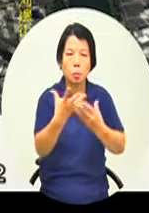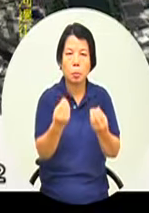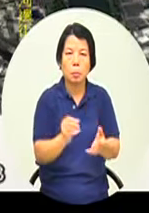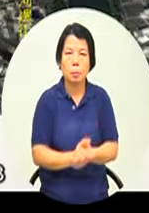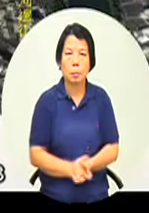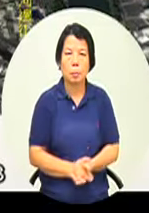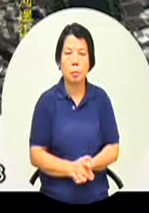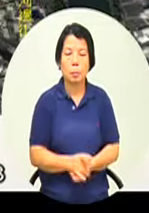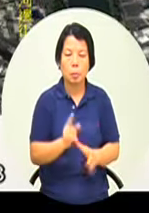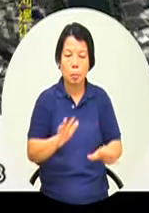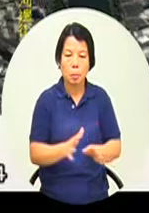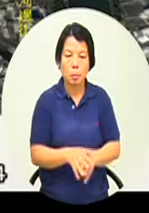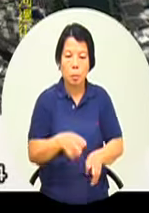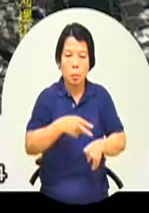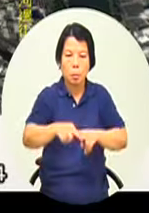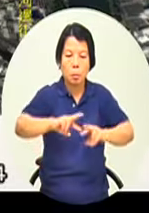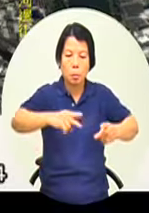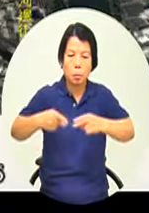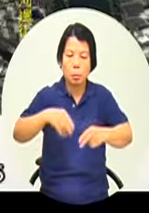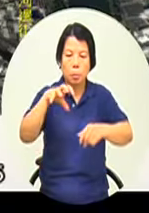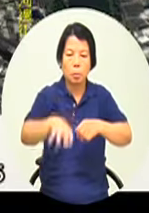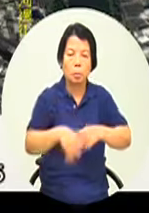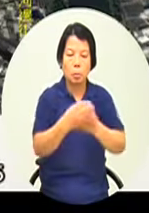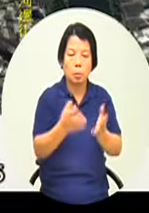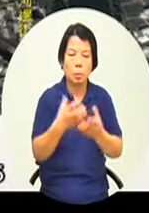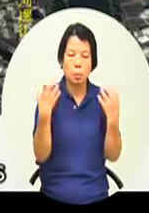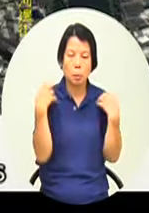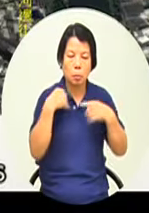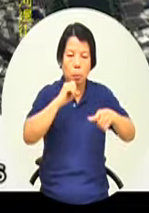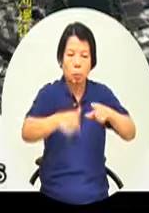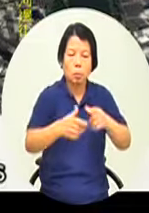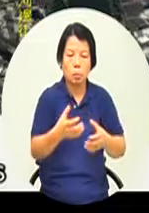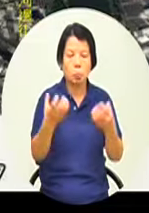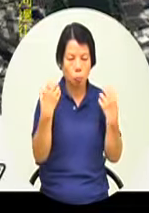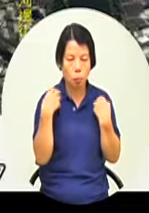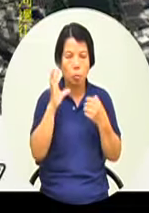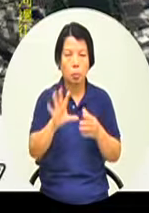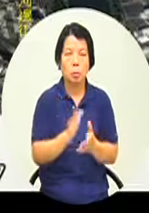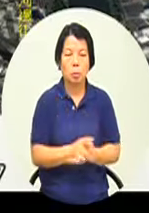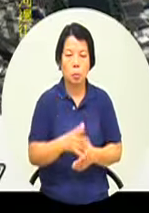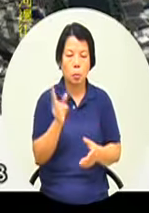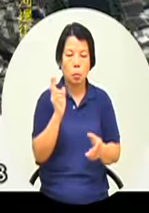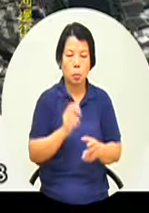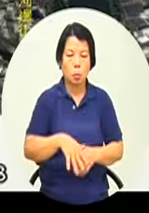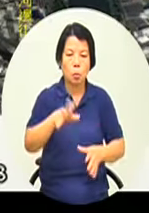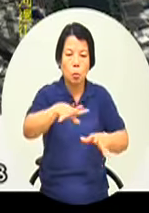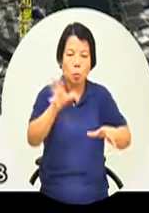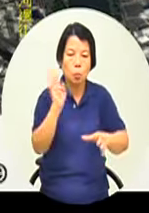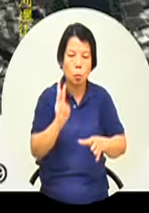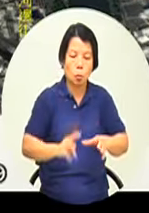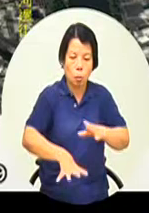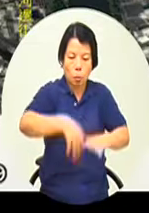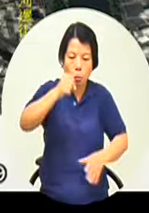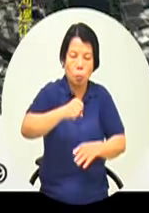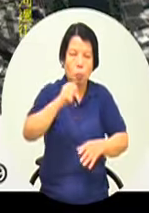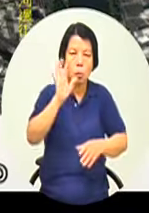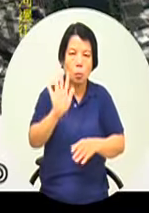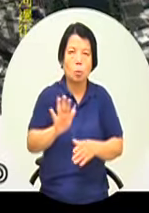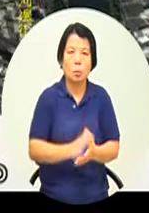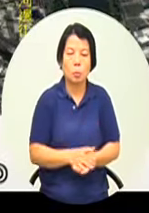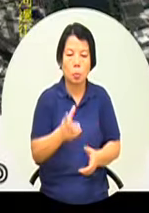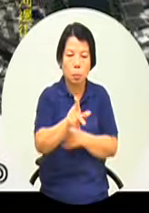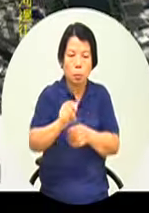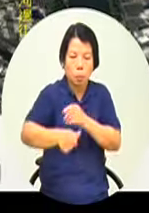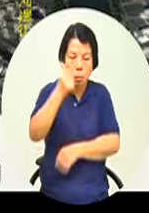这个铁改局啊，他们的这个承包商也很负责任啊，有做抽水机啦。不过抽水机那天科长有看到